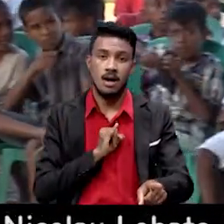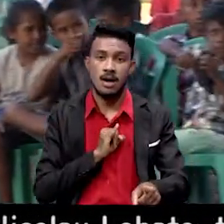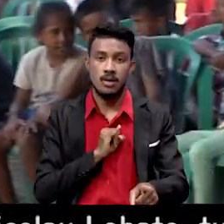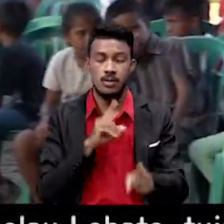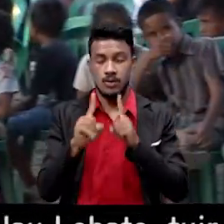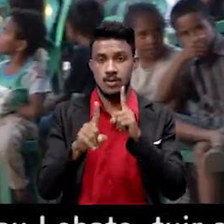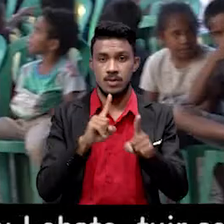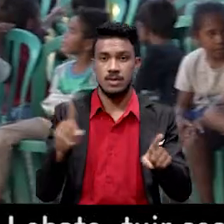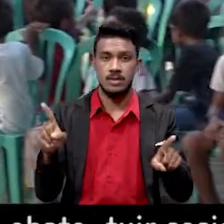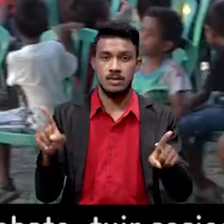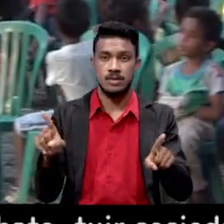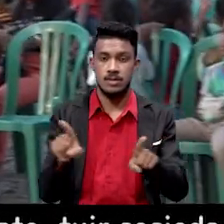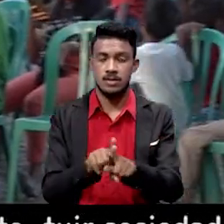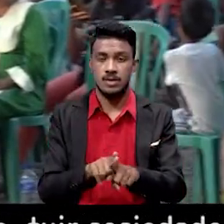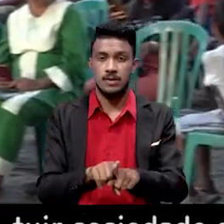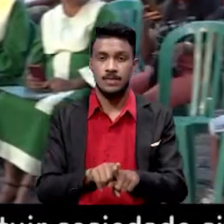dene. Atu,